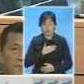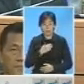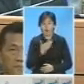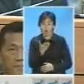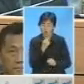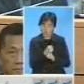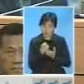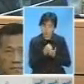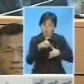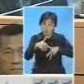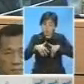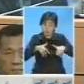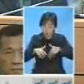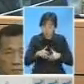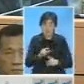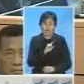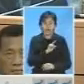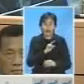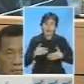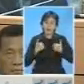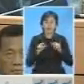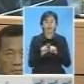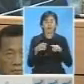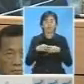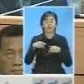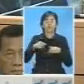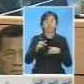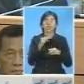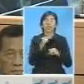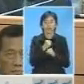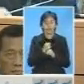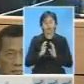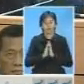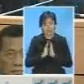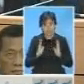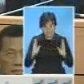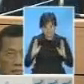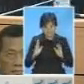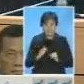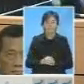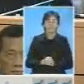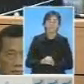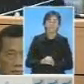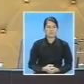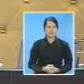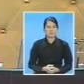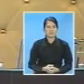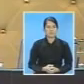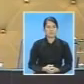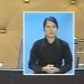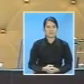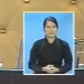ำงานให้พี่น้องประชาชนให้แล้วความสุขเหมือนที่พรรคเพื่อไทยทำนะครับกราบขอบคุณครับ ท่านครับ